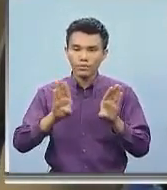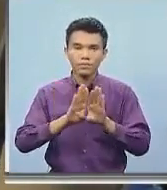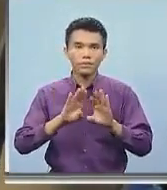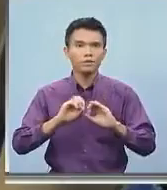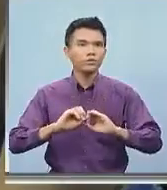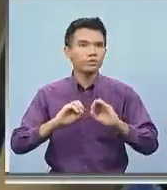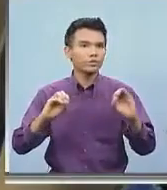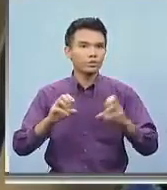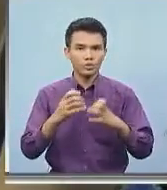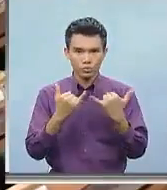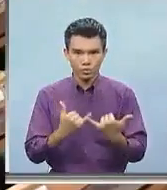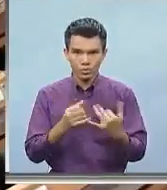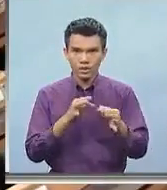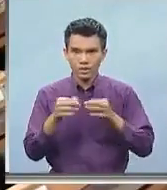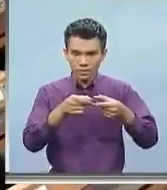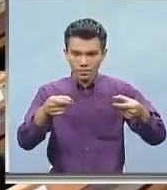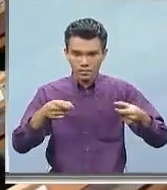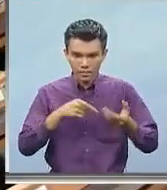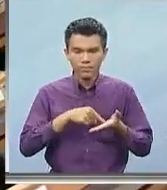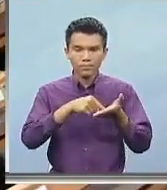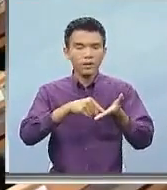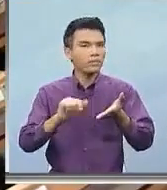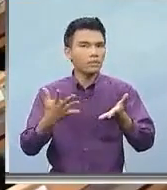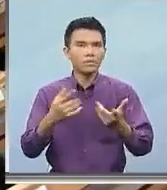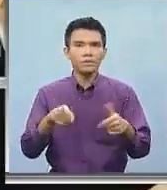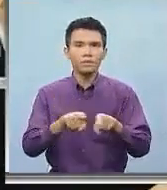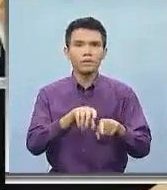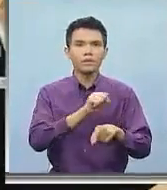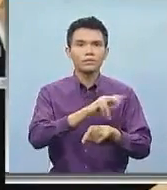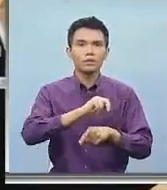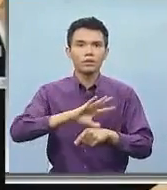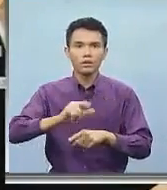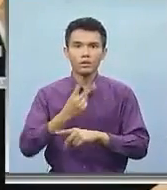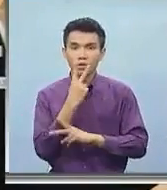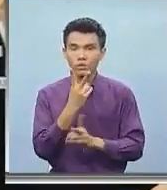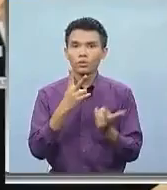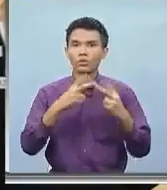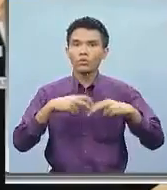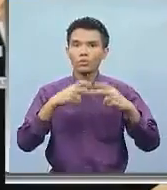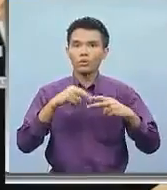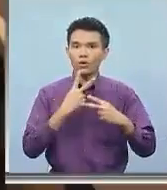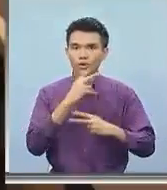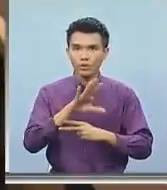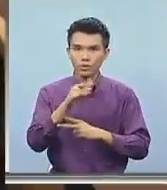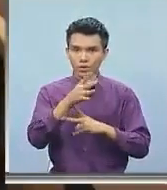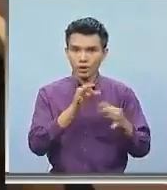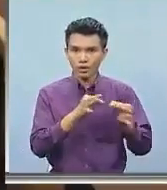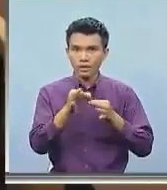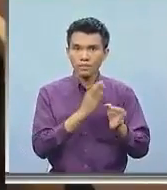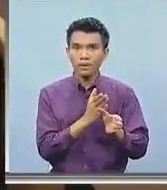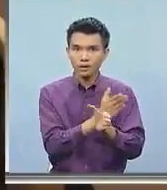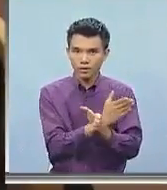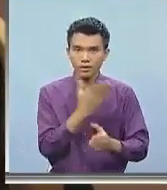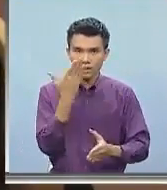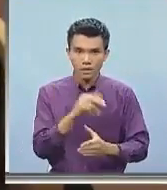ถึงไม่ได้ส่งคำแถลงปิดสำนวนคดีเป็นยลักษณ์อักษรซึ่งสนชก็จะพิจารณาข้อกล่าวหาเฉพาะในส่วนที่ได้ชี้แจงไปก่อนหน้านี้เท่านั้นและ